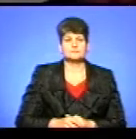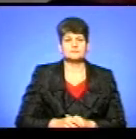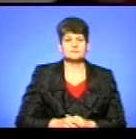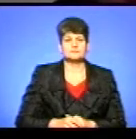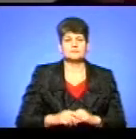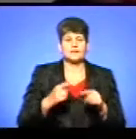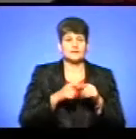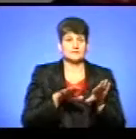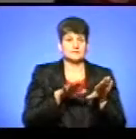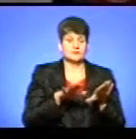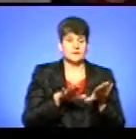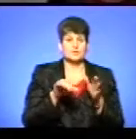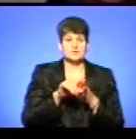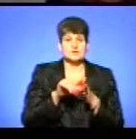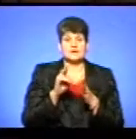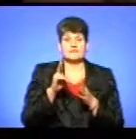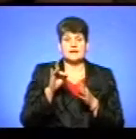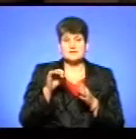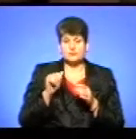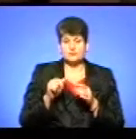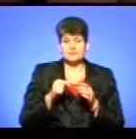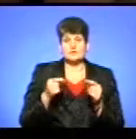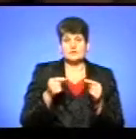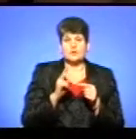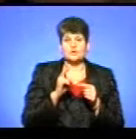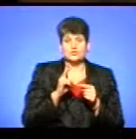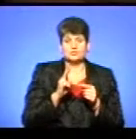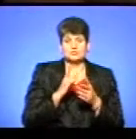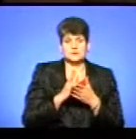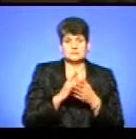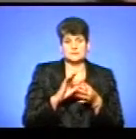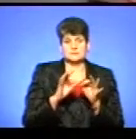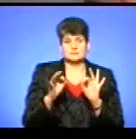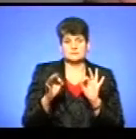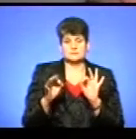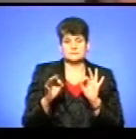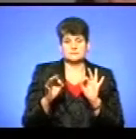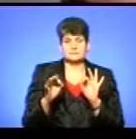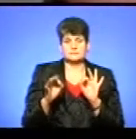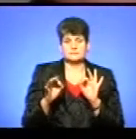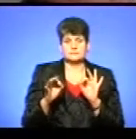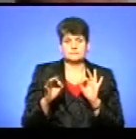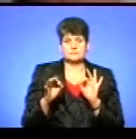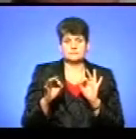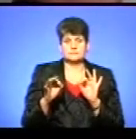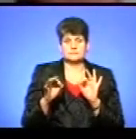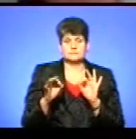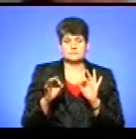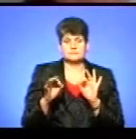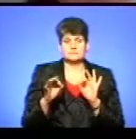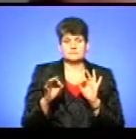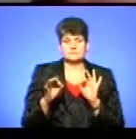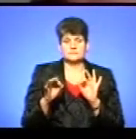На цій локації учасники квесту визначають, кому належать цитати європейських письменників. Носити користь світу – це єдиний спосіб стати щасливим.